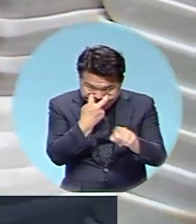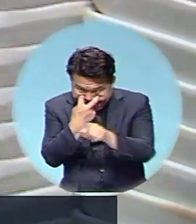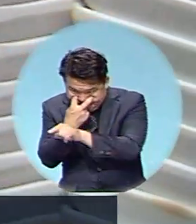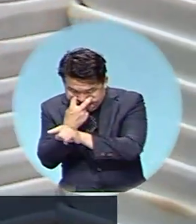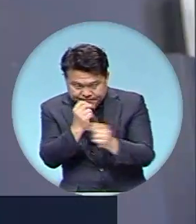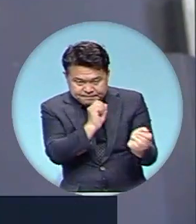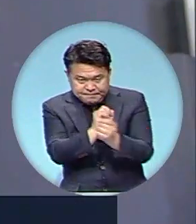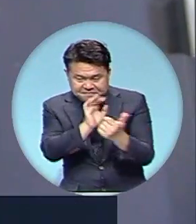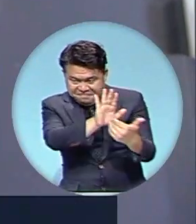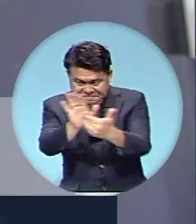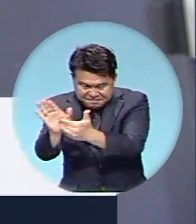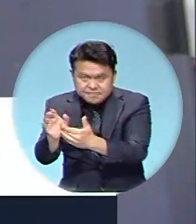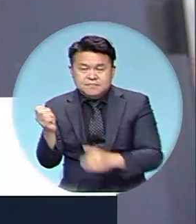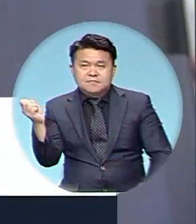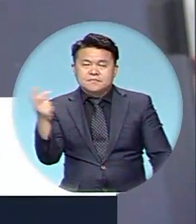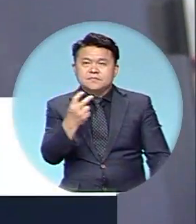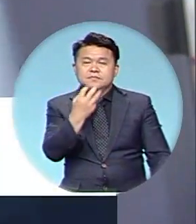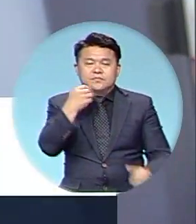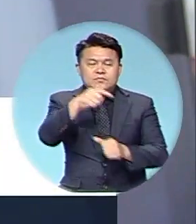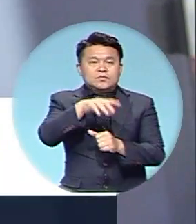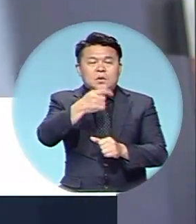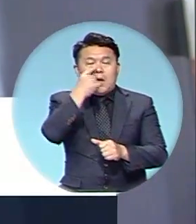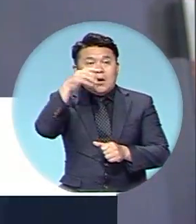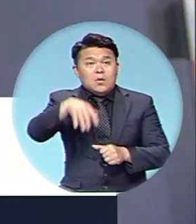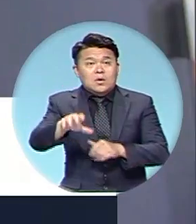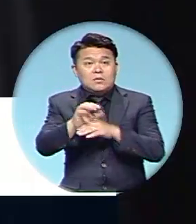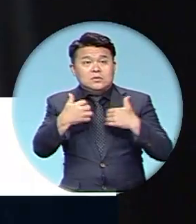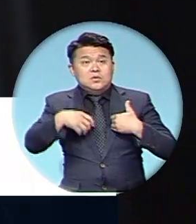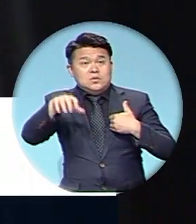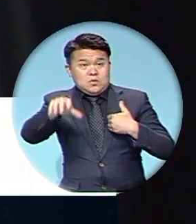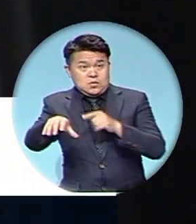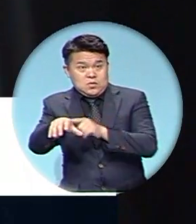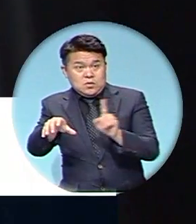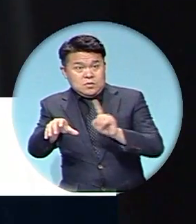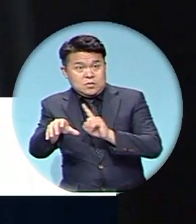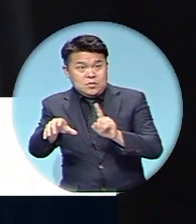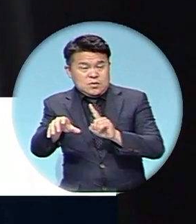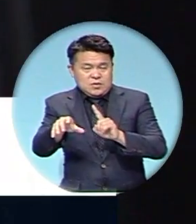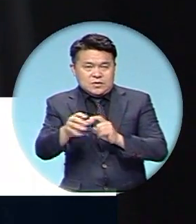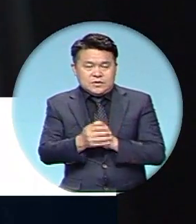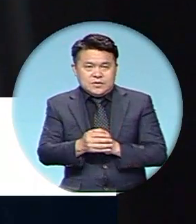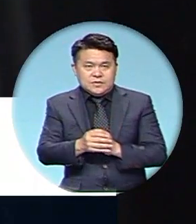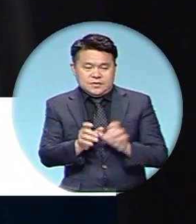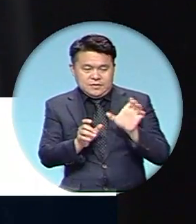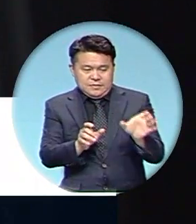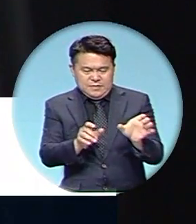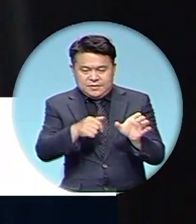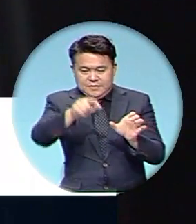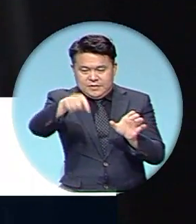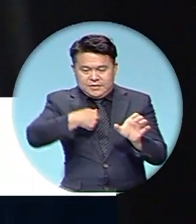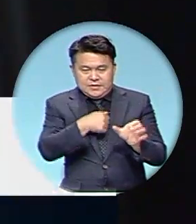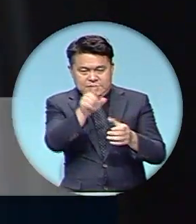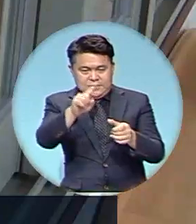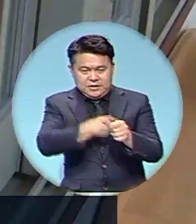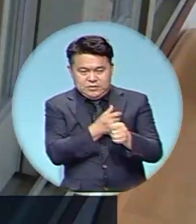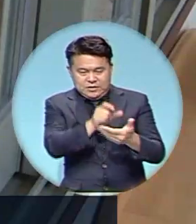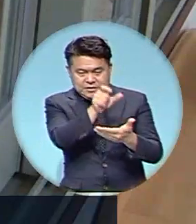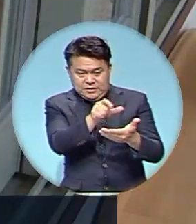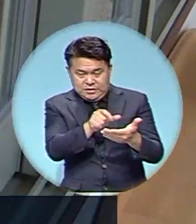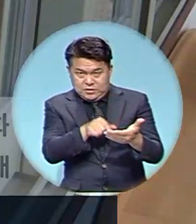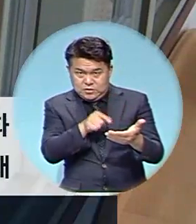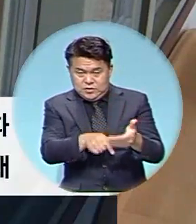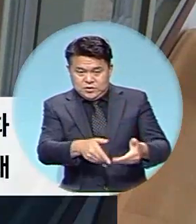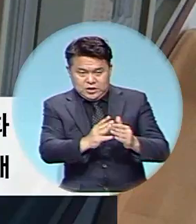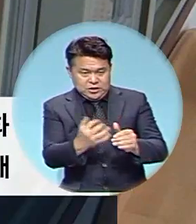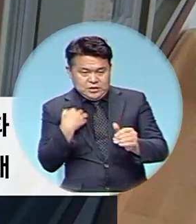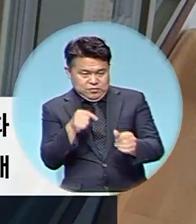차단하고 수도권의 학원과 PC방에는 고위험 시설에 도입된 전자출입명부 설치를 의무화할 계획입니다.